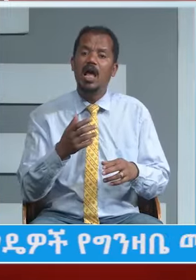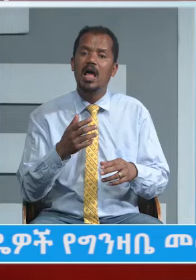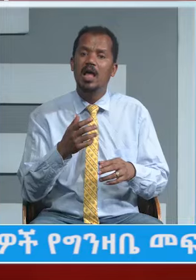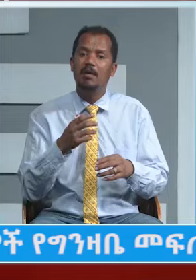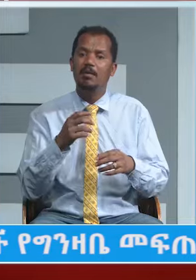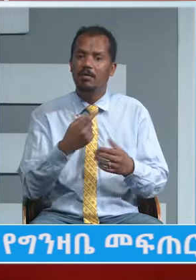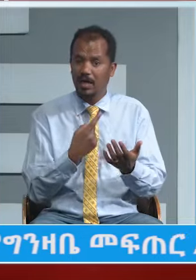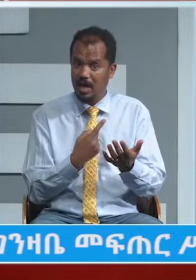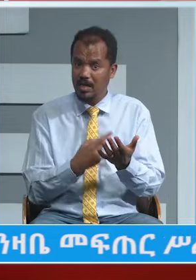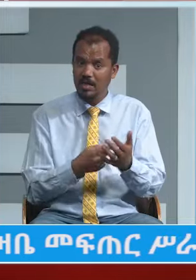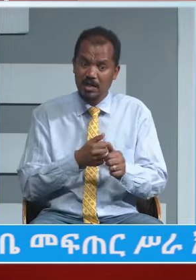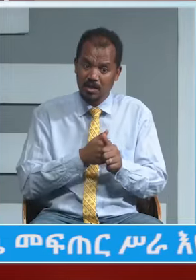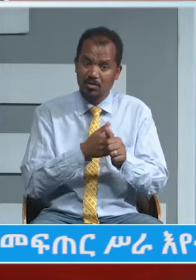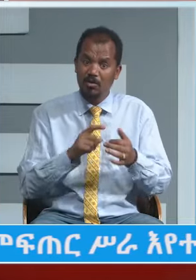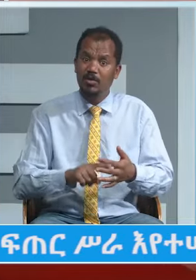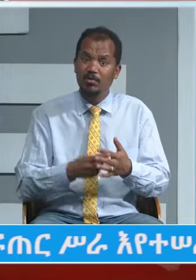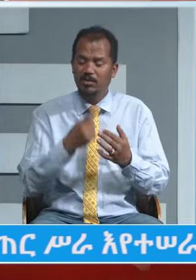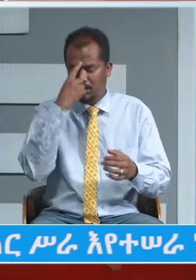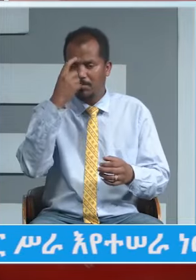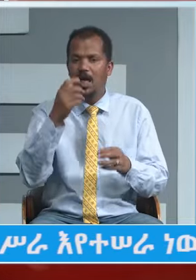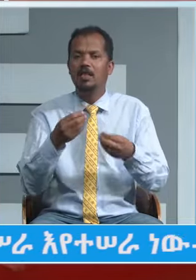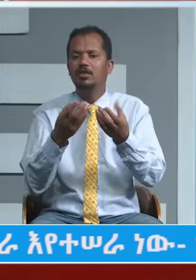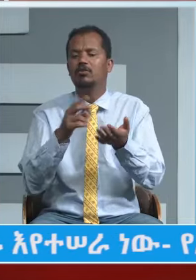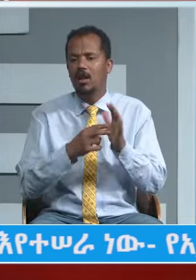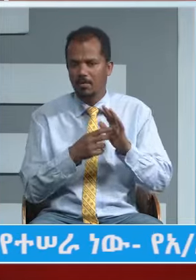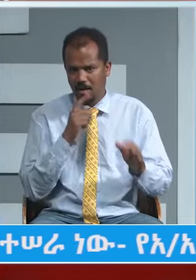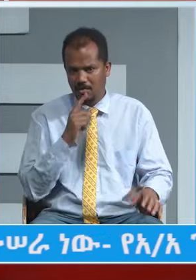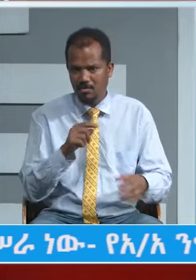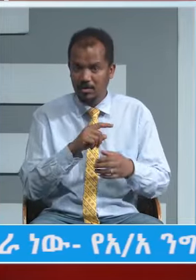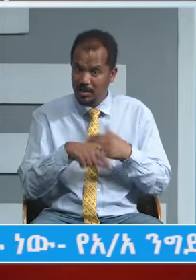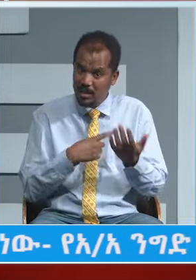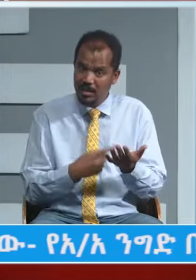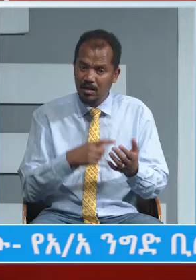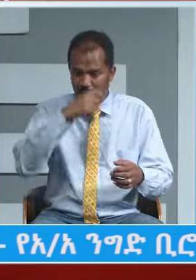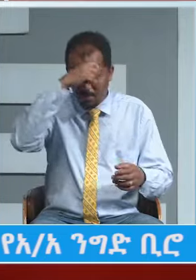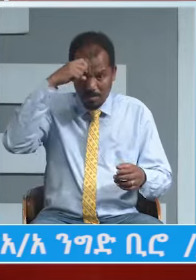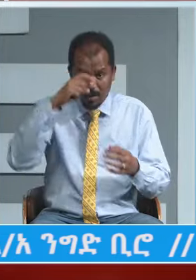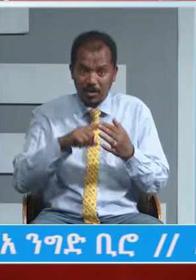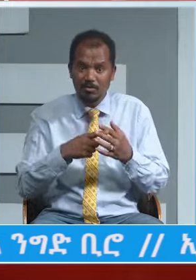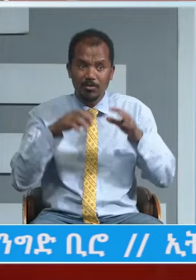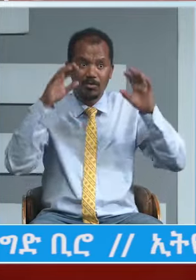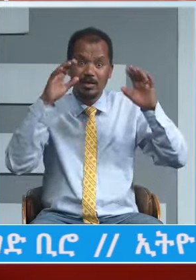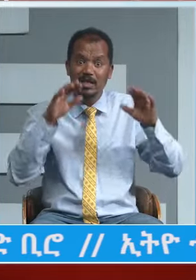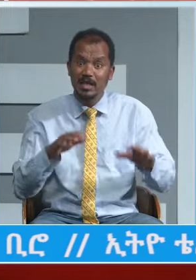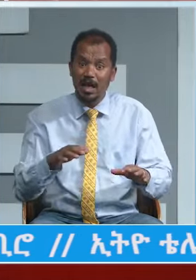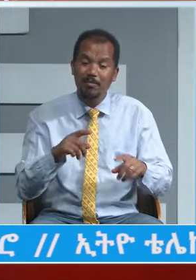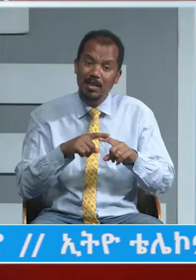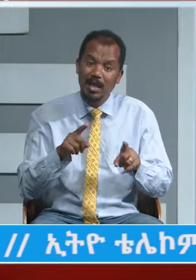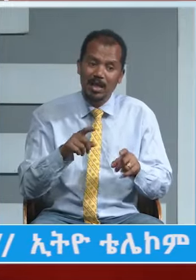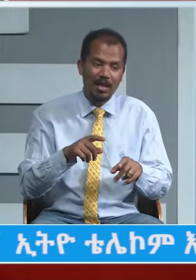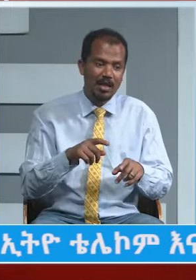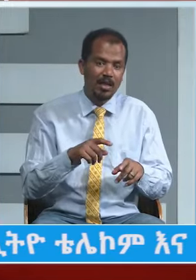جنابو اگباب مدر ونیا فرو تکت تلون دمی جمر تنبا یا ستوال مالت نو سلوهن منگدی بگا وقت میور جناب متر